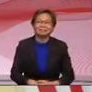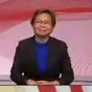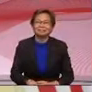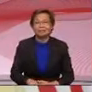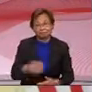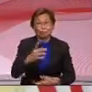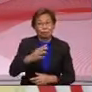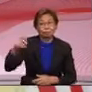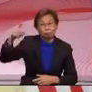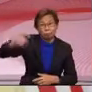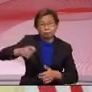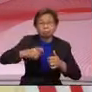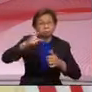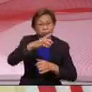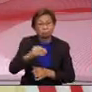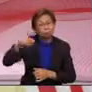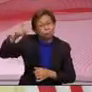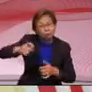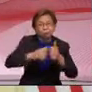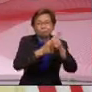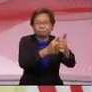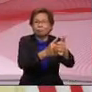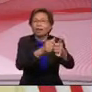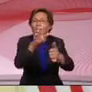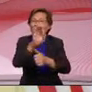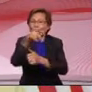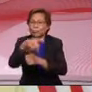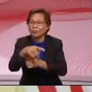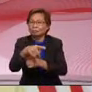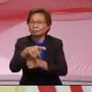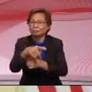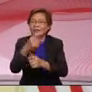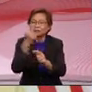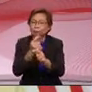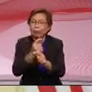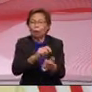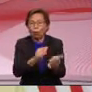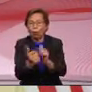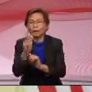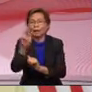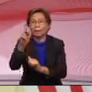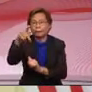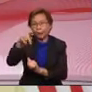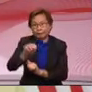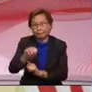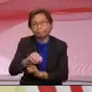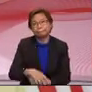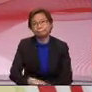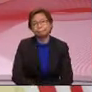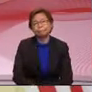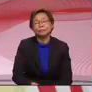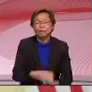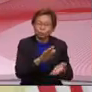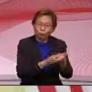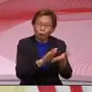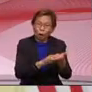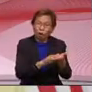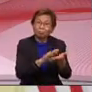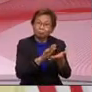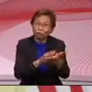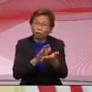dan perlu mematuhi SOP yang ditetapkan oleh Kementerian Pelajaran Malaysia. Sekolah dan